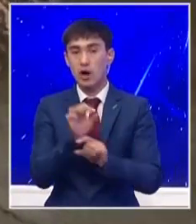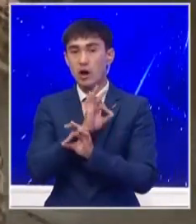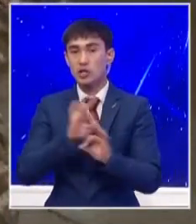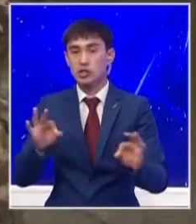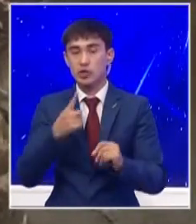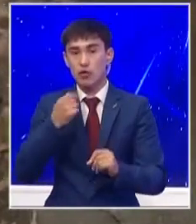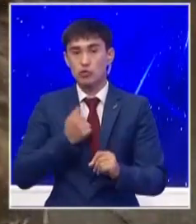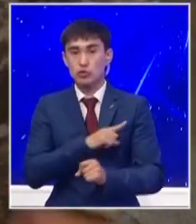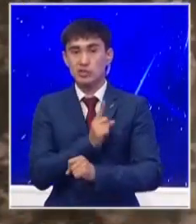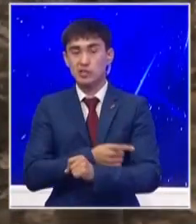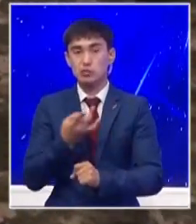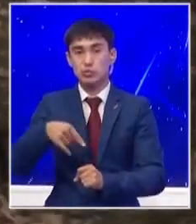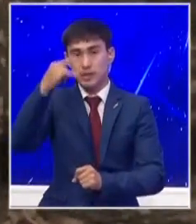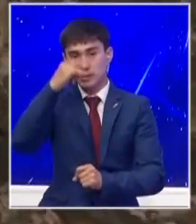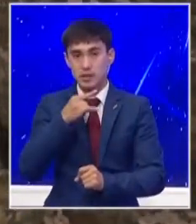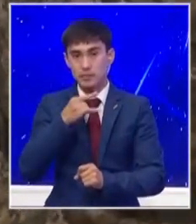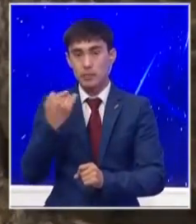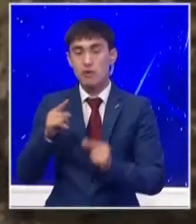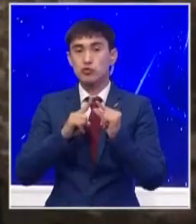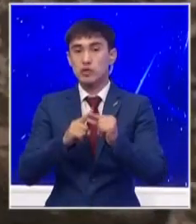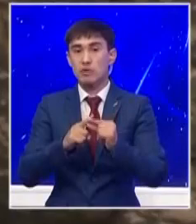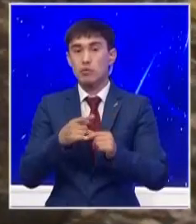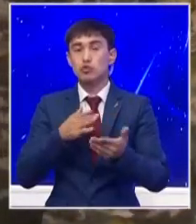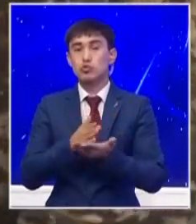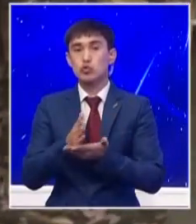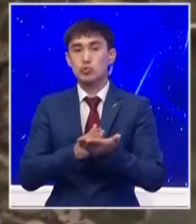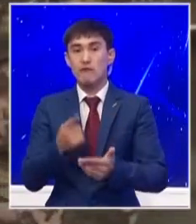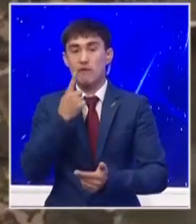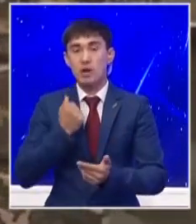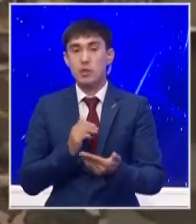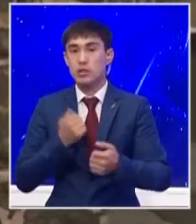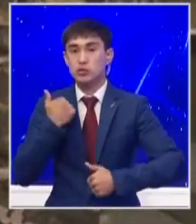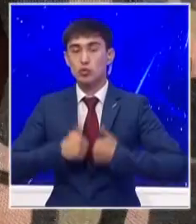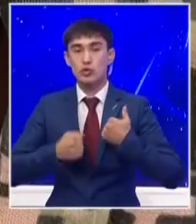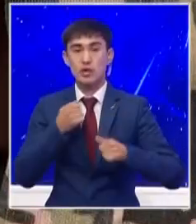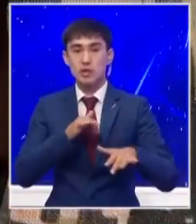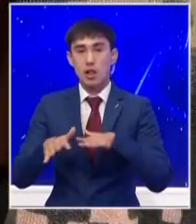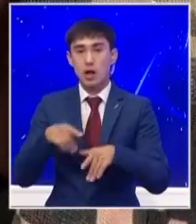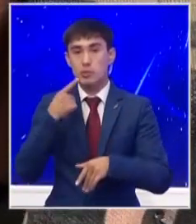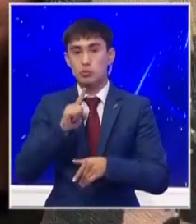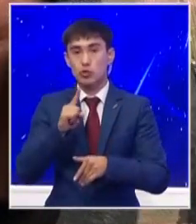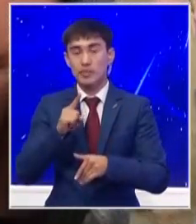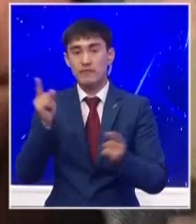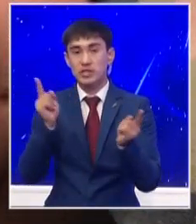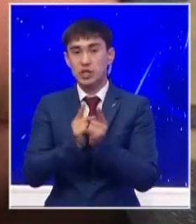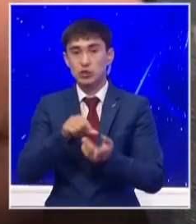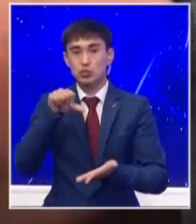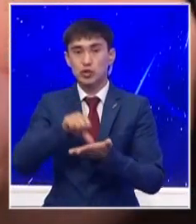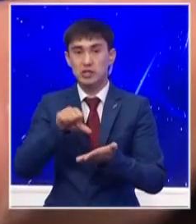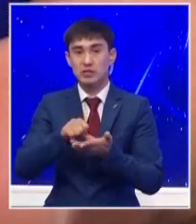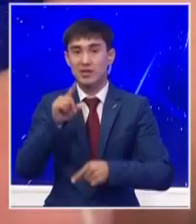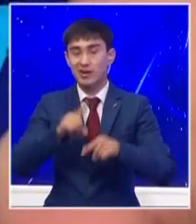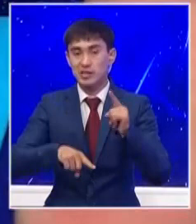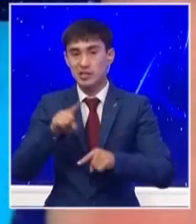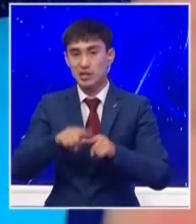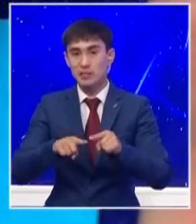отличник вооруженных сил Республики Казахстан. По его словам, служба в армии достойная дело. Отметим, что во встрече приняли участие